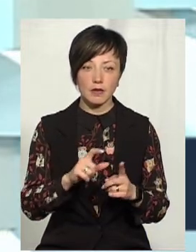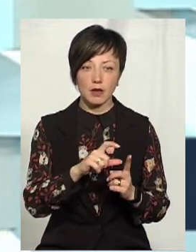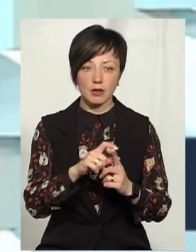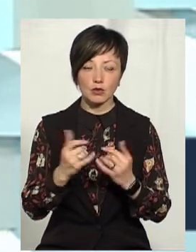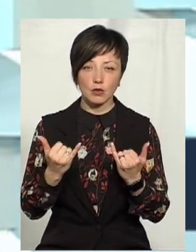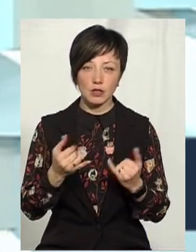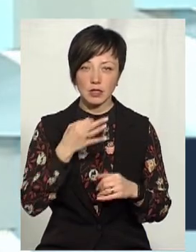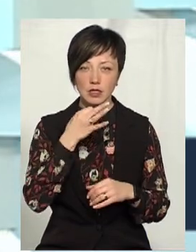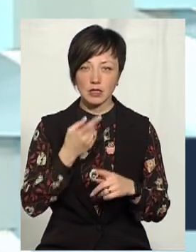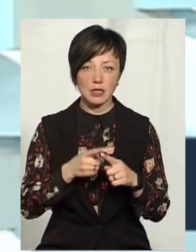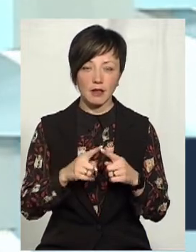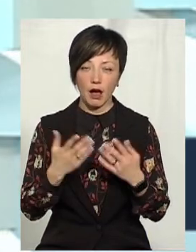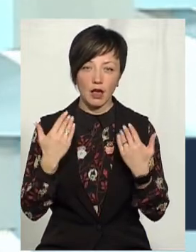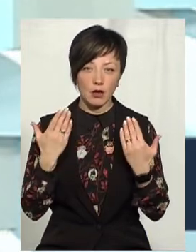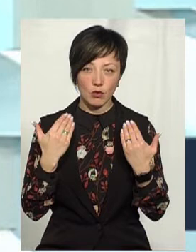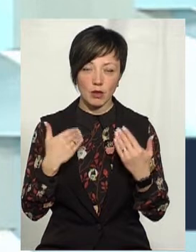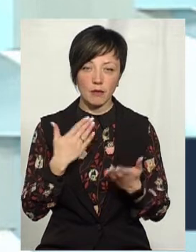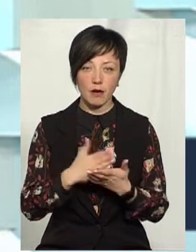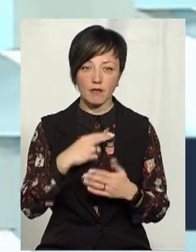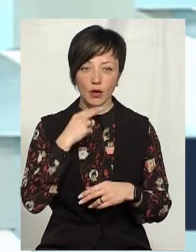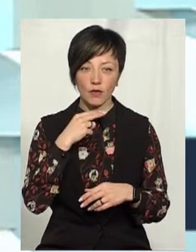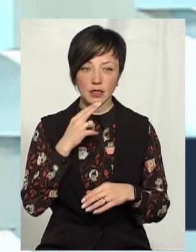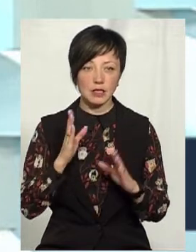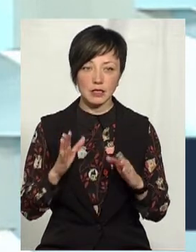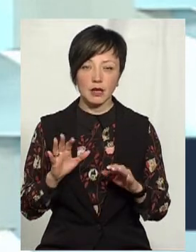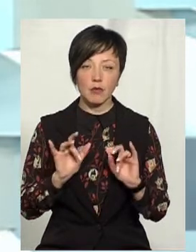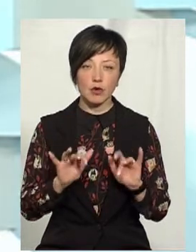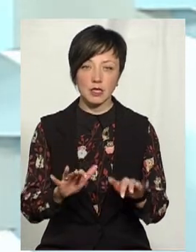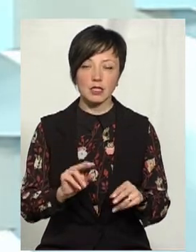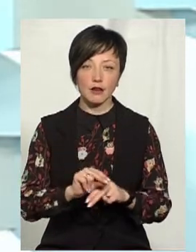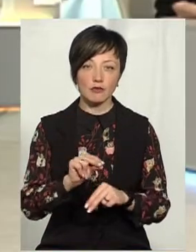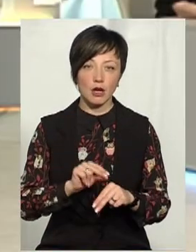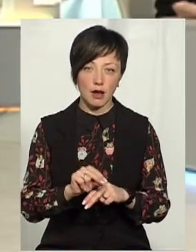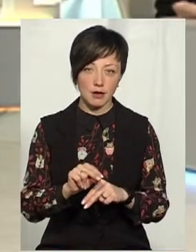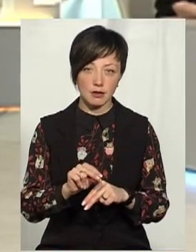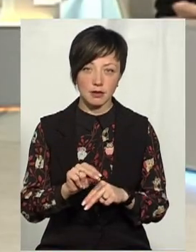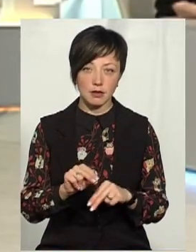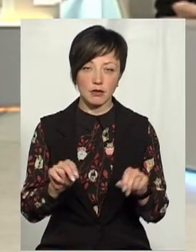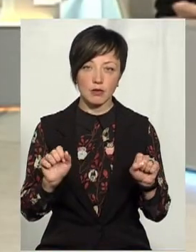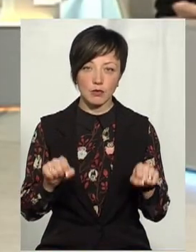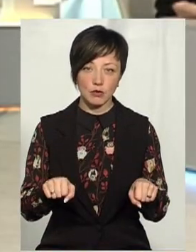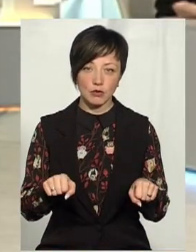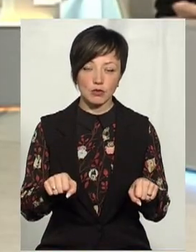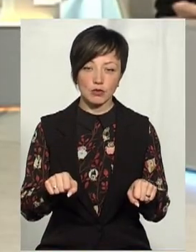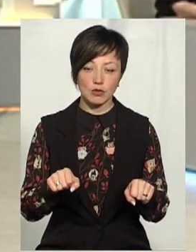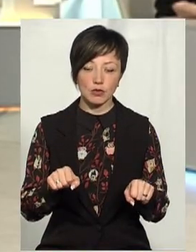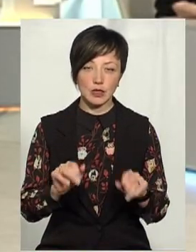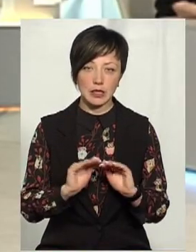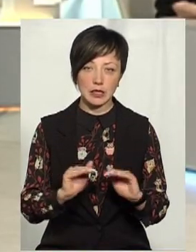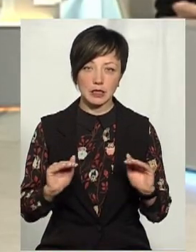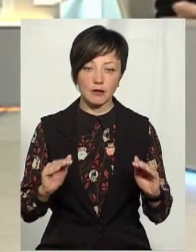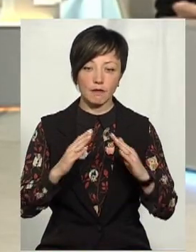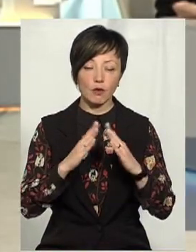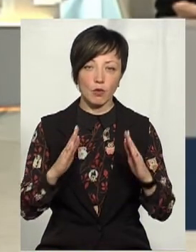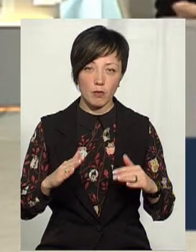фрази, яку я сьогодні сказав, що це не є канікули. Я мав на увазі не тільки процес навчальний, який можуть проходити діти